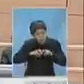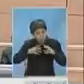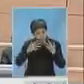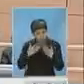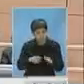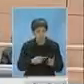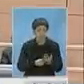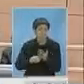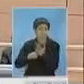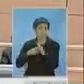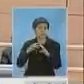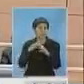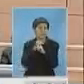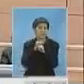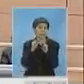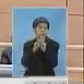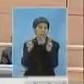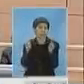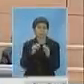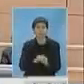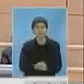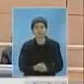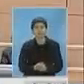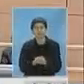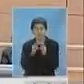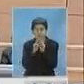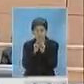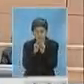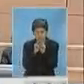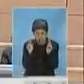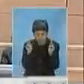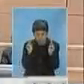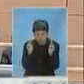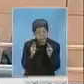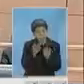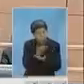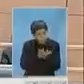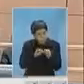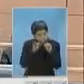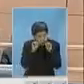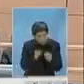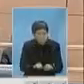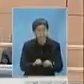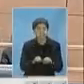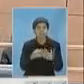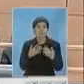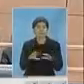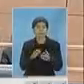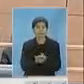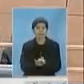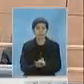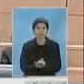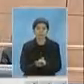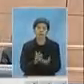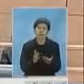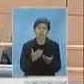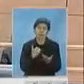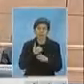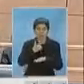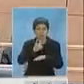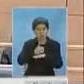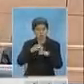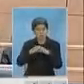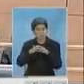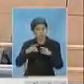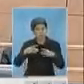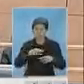นำเสนอผลมาที่กรรมาธิการกรรมาธิการตกลงเสร็จสับลงมติเรียบร้อยปรากฏว่าหัวหน้าพรรค